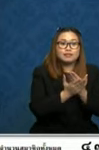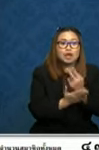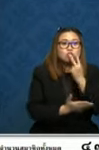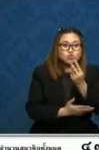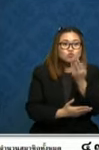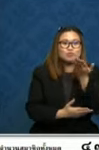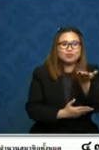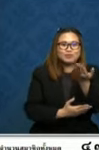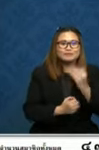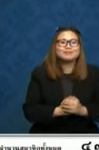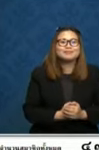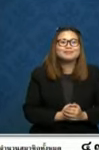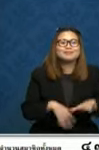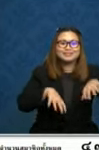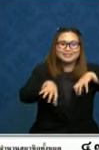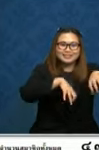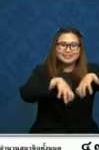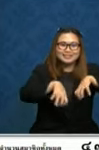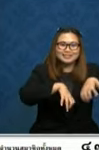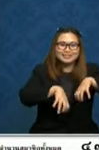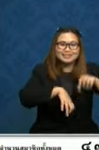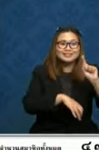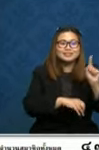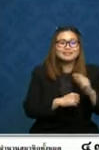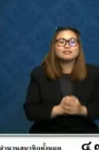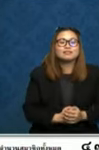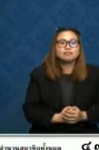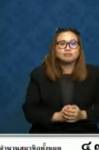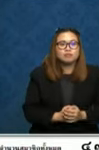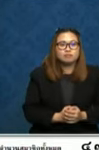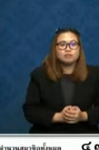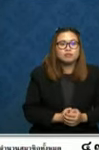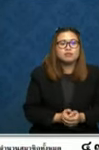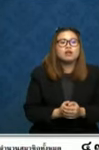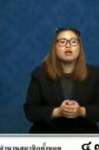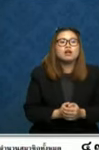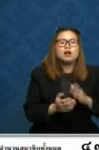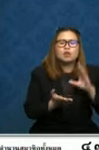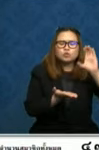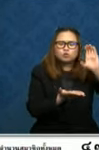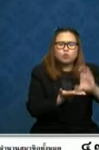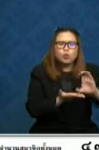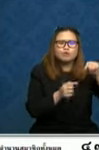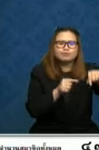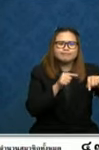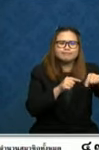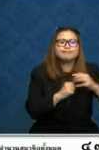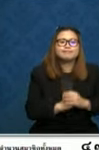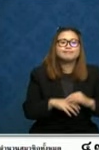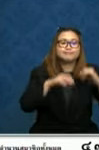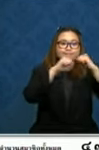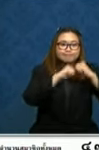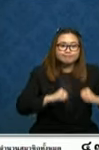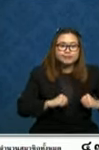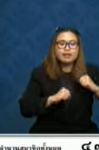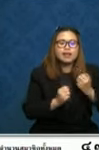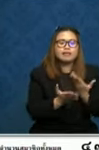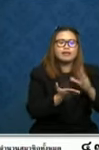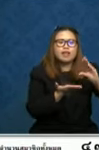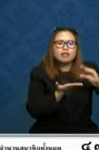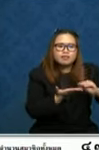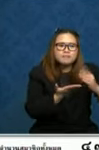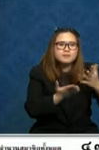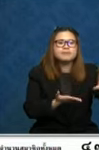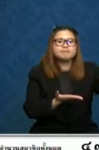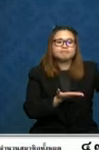เรียนนี้นะคะควรนำไปจัดสรรในหน่วยงานที่ขาดแคลนในการรักษาความปลอดภัยชีวิตทรัพย์สินและการยุ